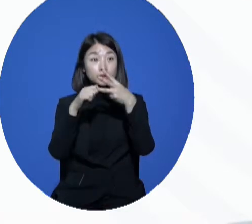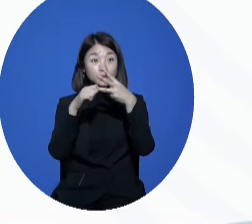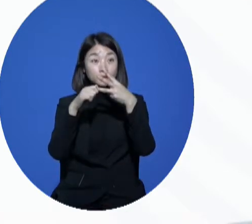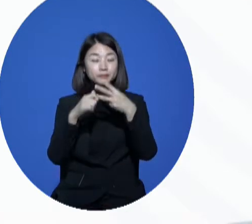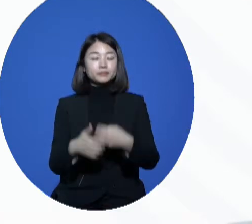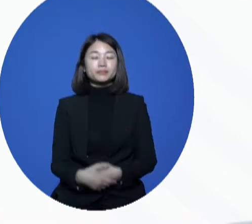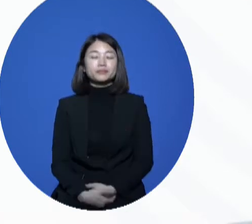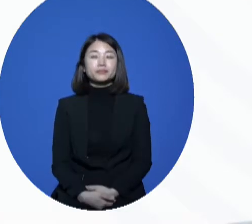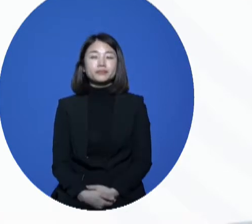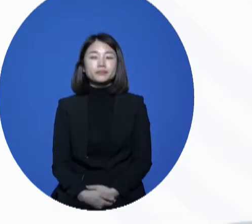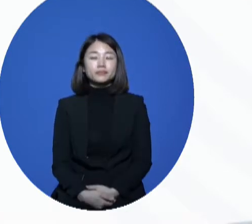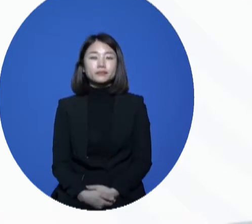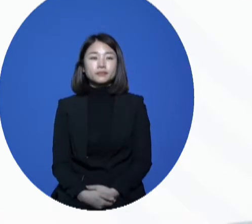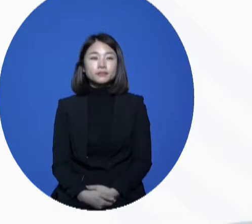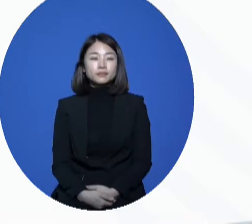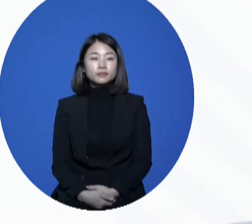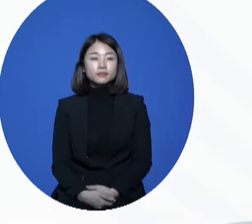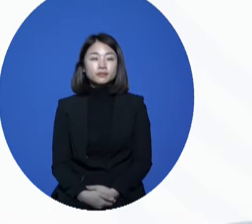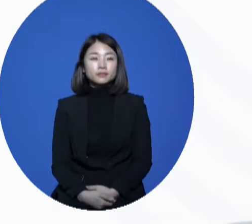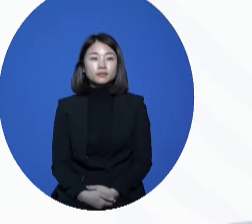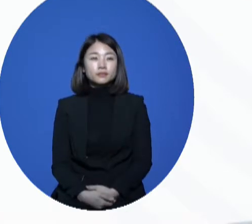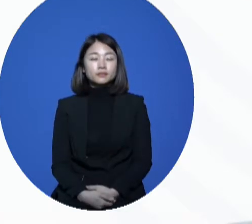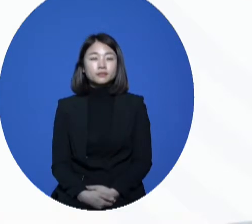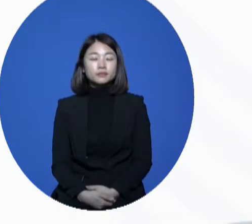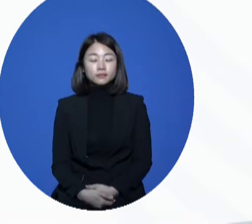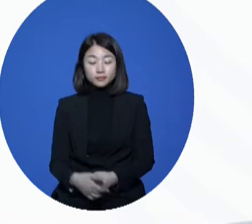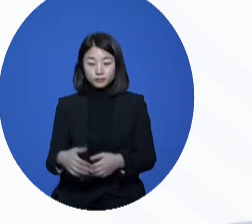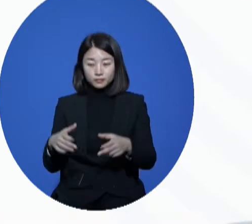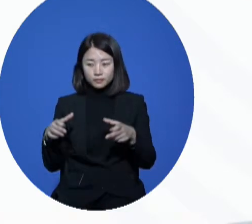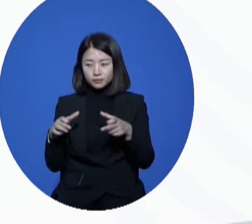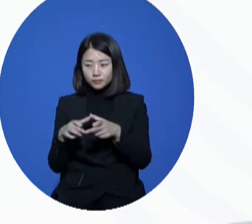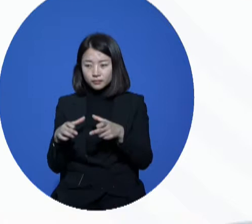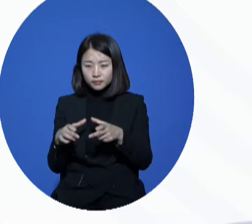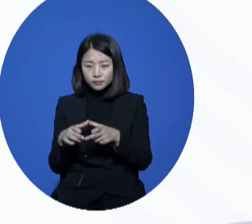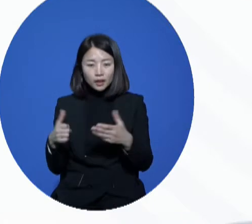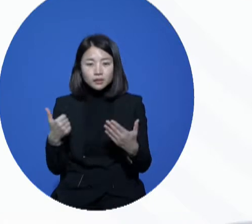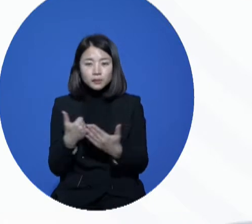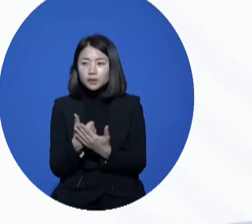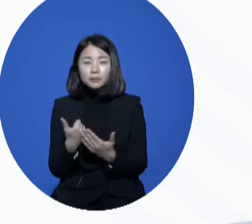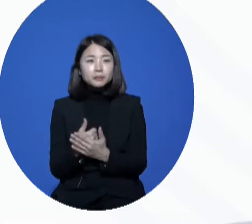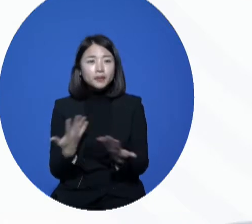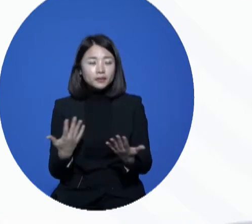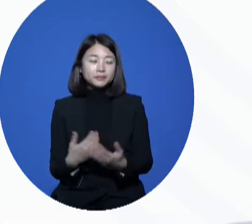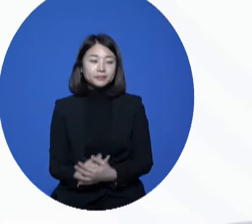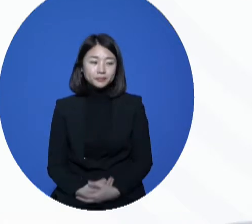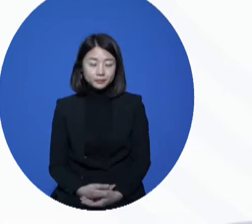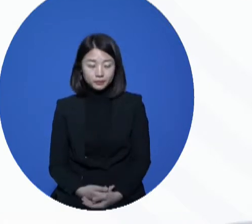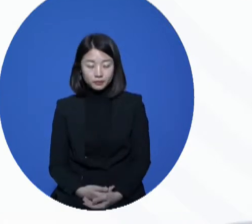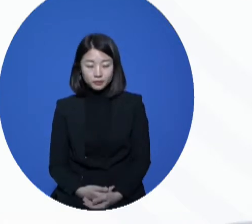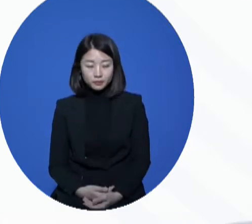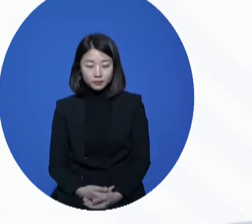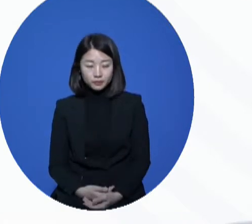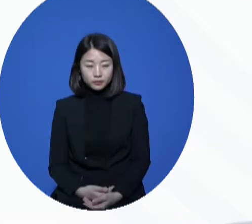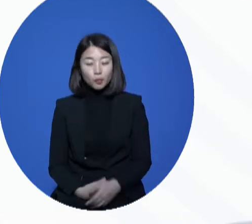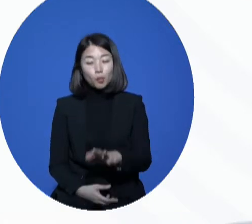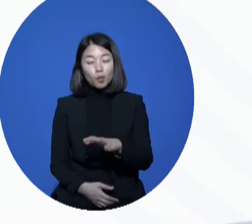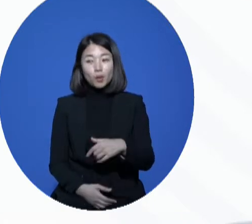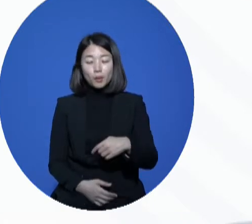번째로는 장애인들이 여러 필요한 서비스를 받지 못하게 되었습니다. 일반적으로는